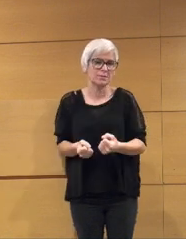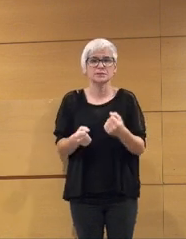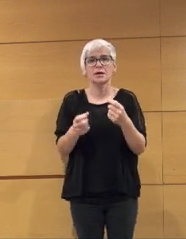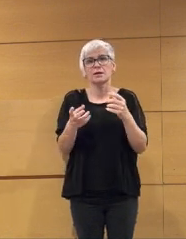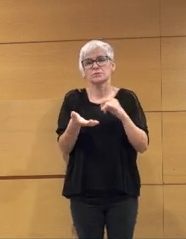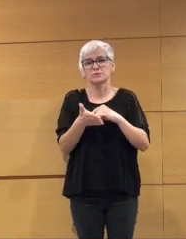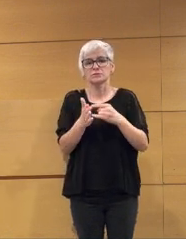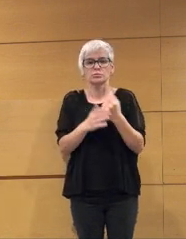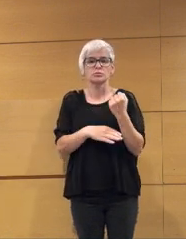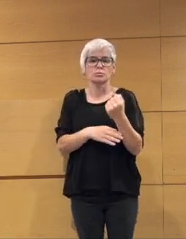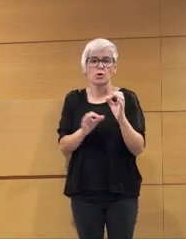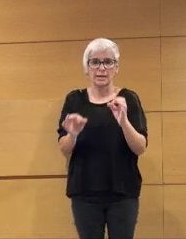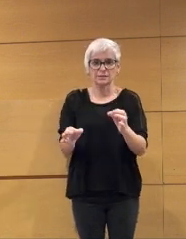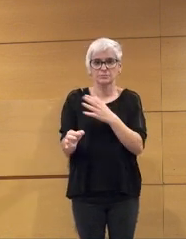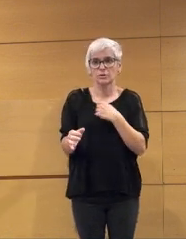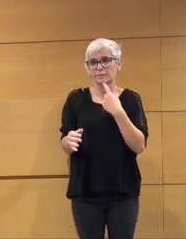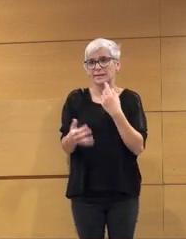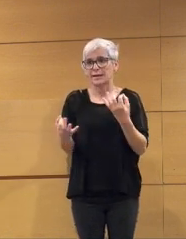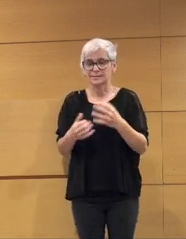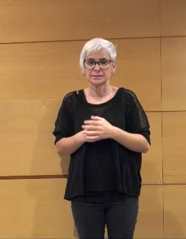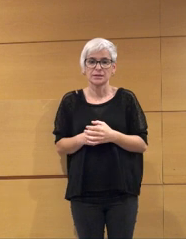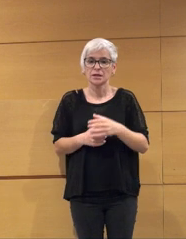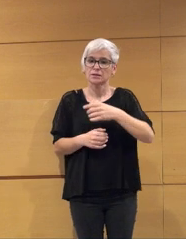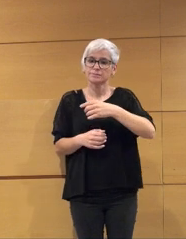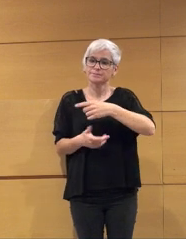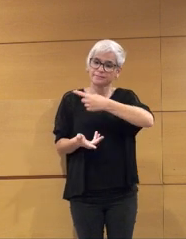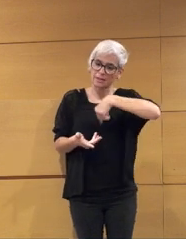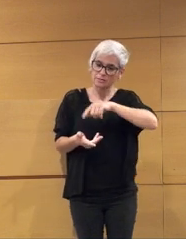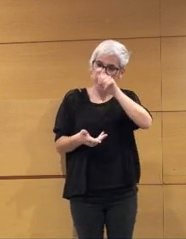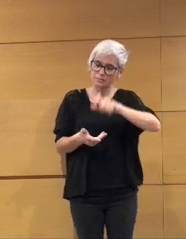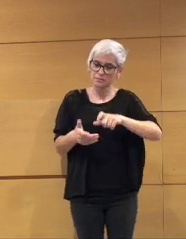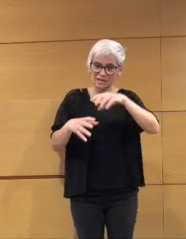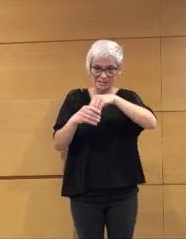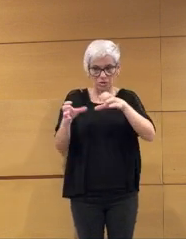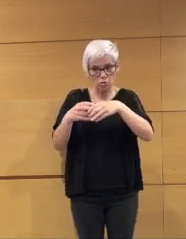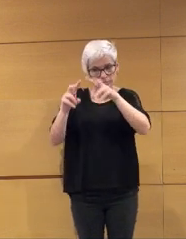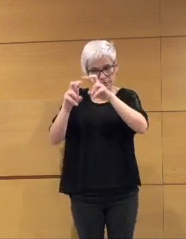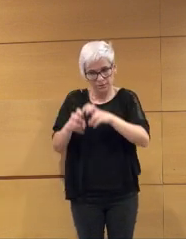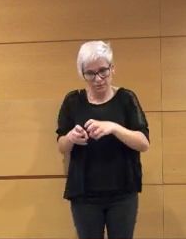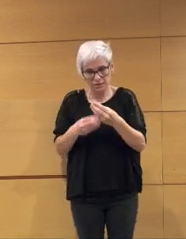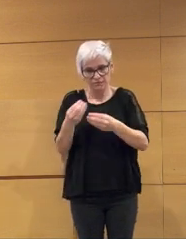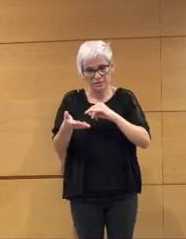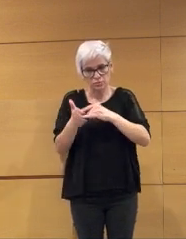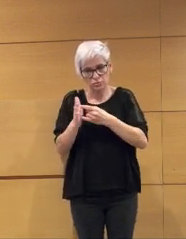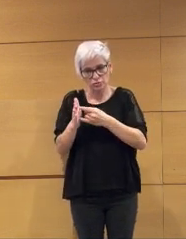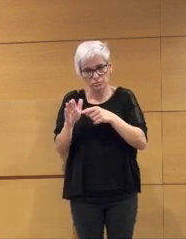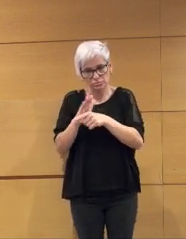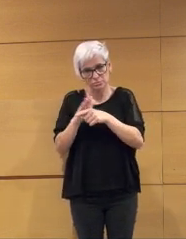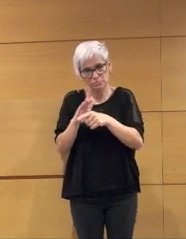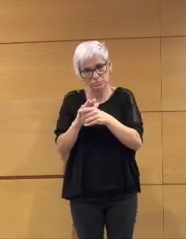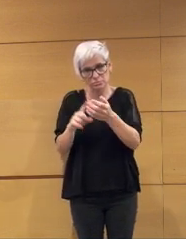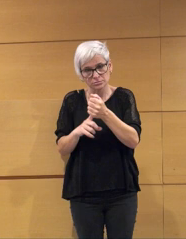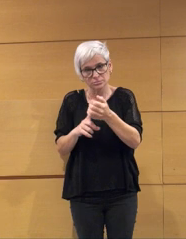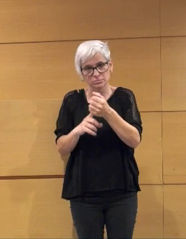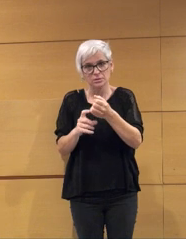molt grandiloquent, però el que volem dir és que els nostres investigadors estan desenvolupant solucions